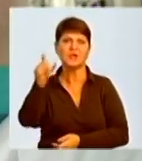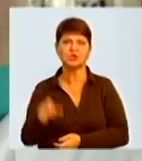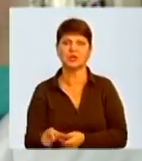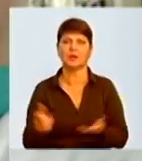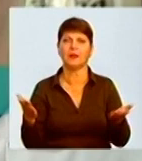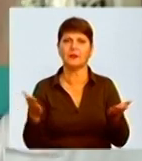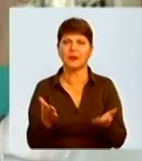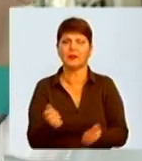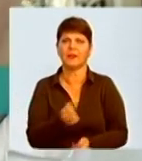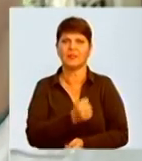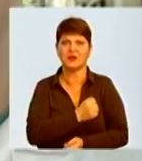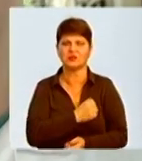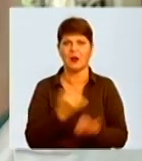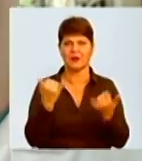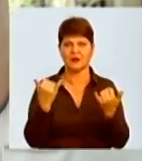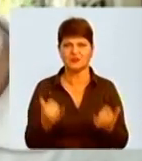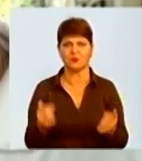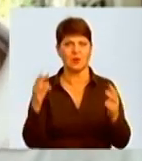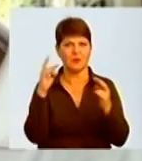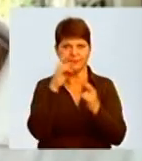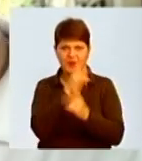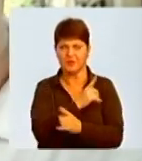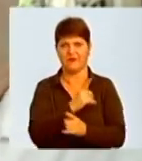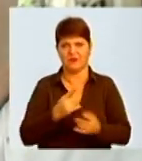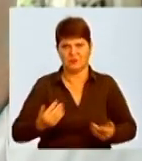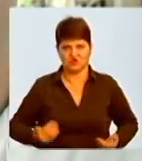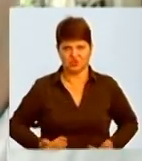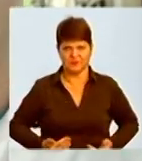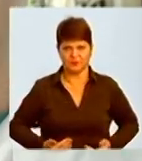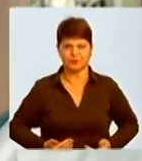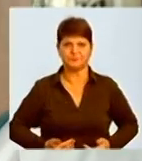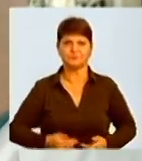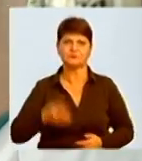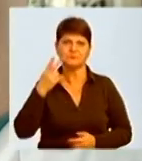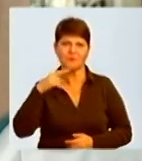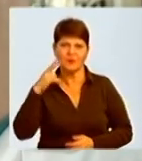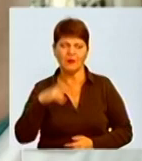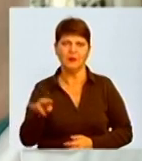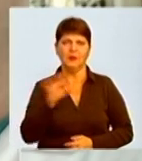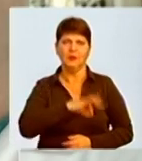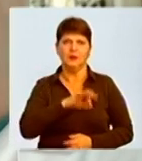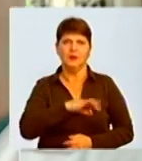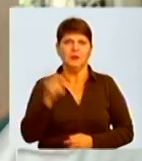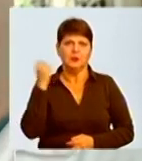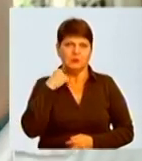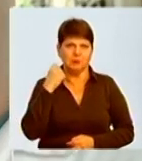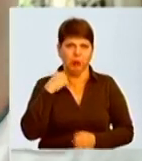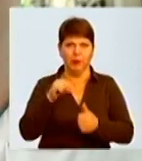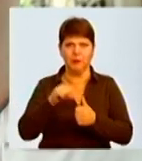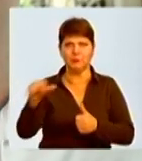на жаль, на сьогодні ведуть неправильний спосіб життя. Паління, зловживання алкоголем, зокрема